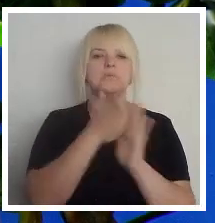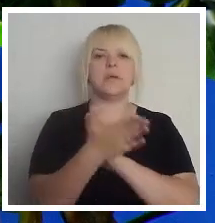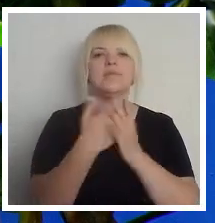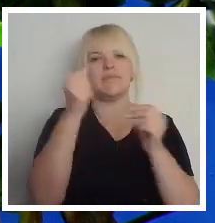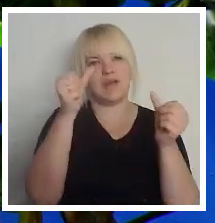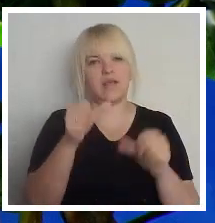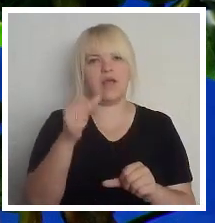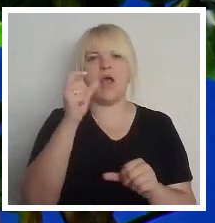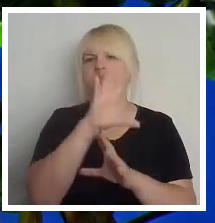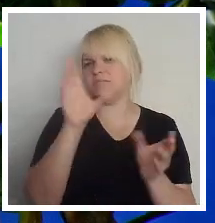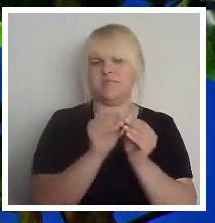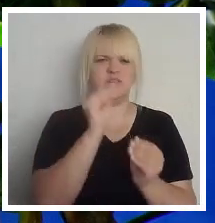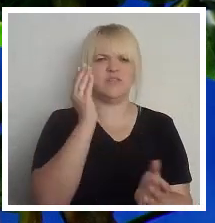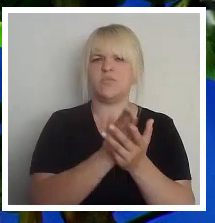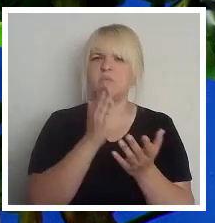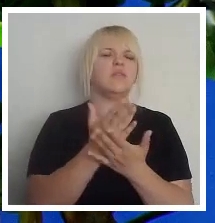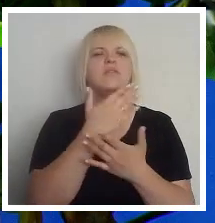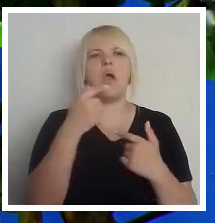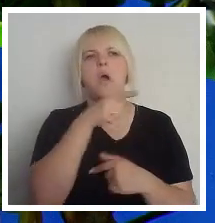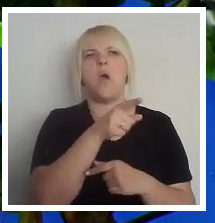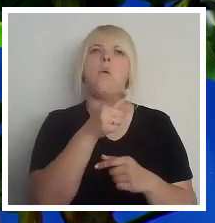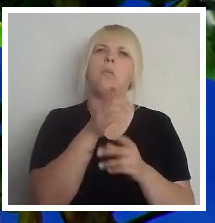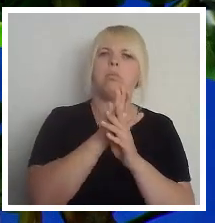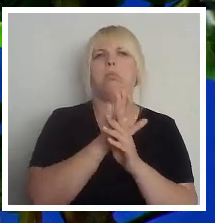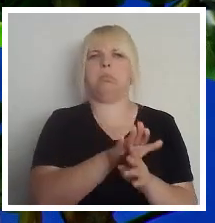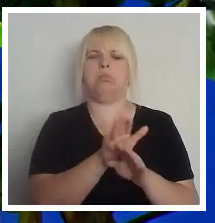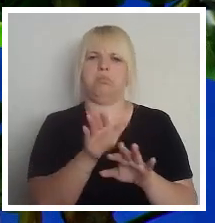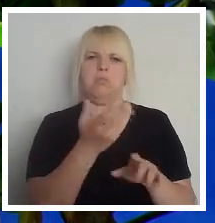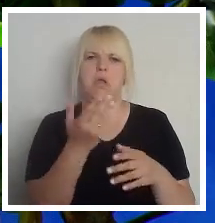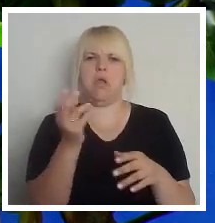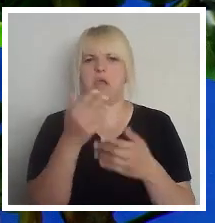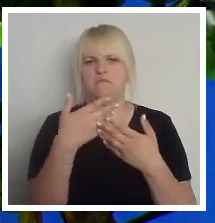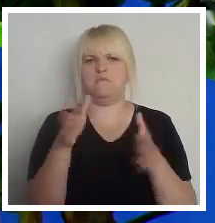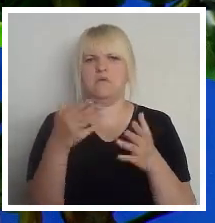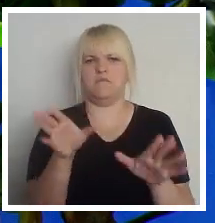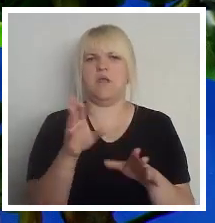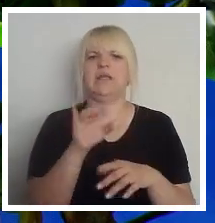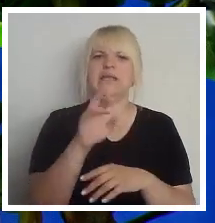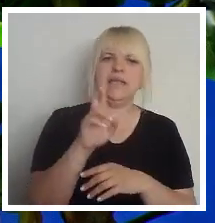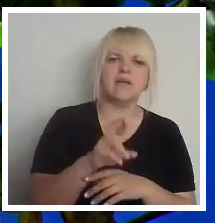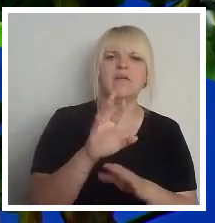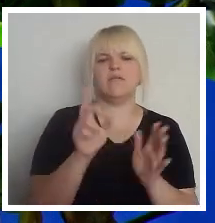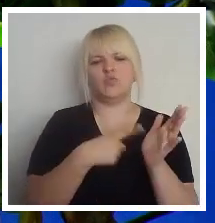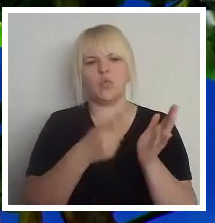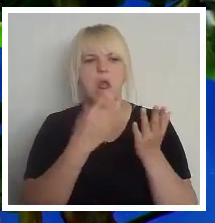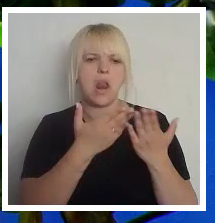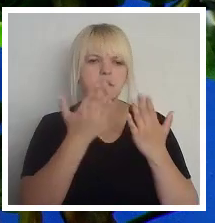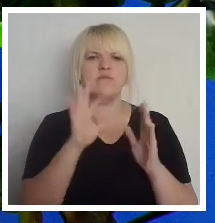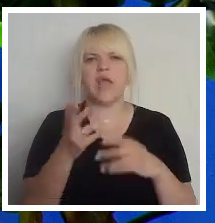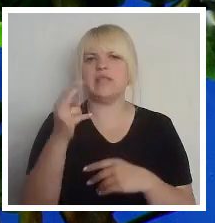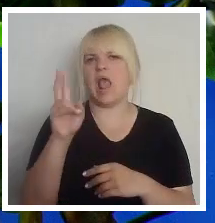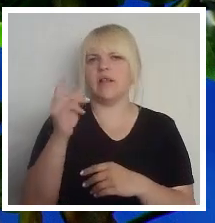visam noteikti nav tas, kas attur nākt pie mums, pie ir, vai varbūt pie Delfiem, vai pie jebkur